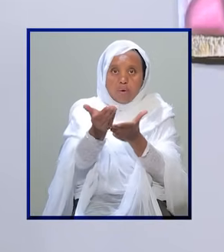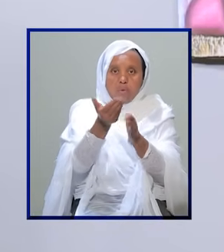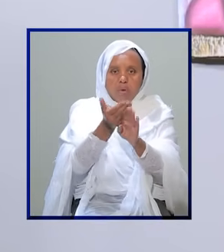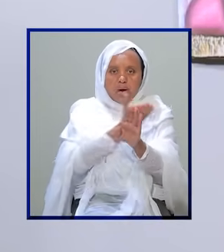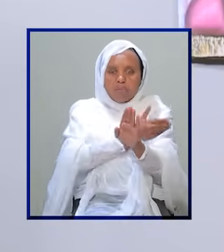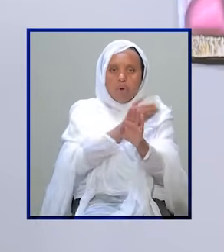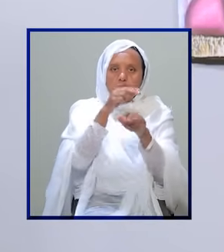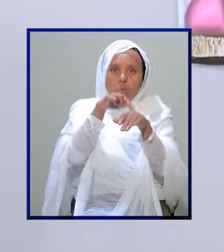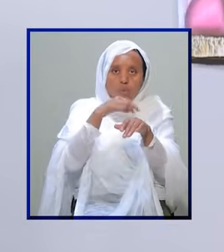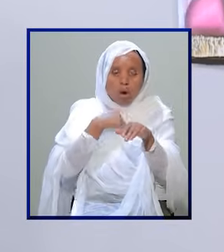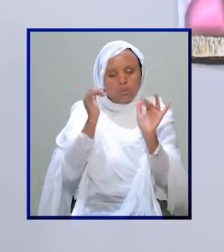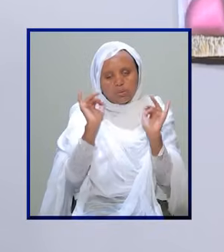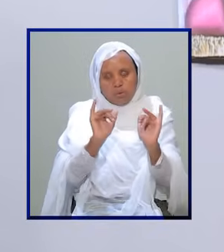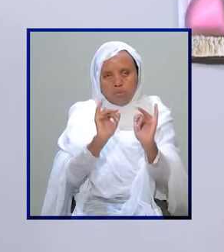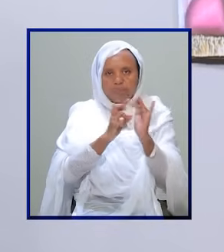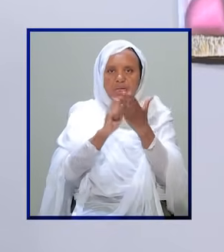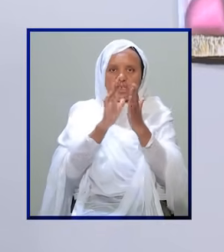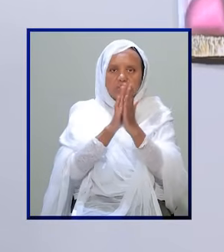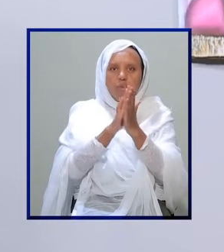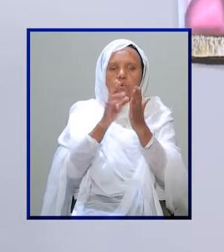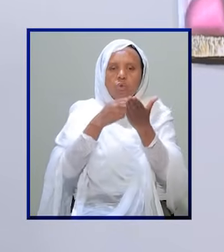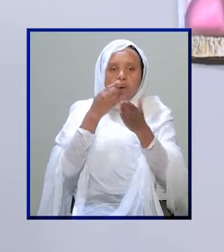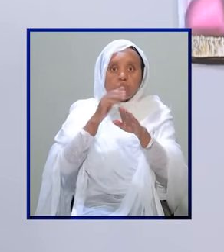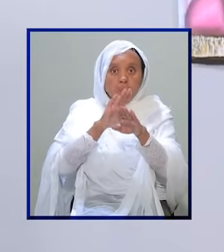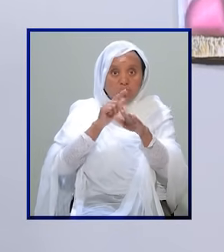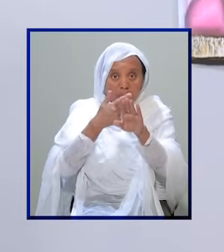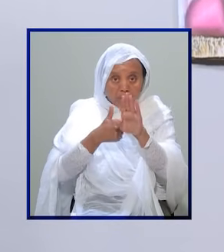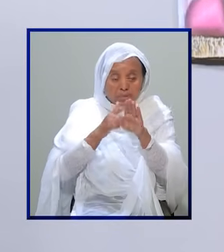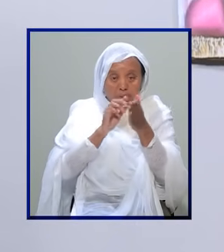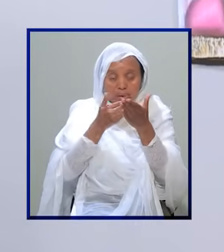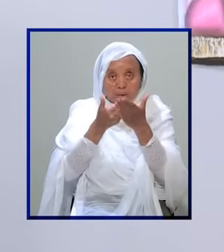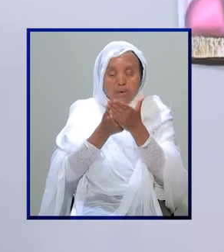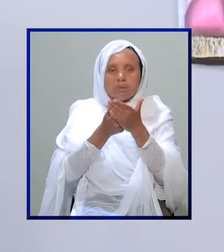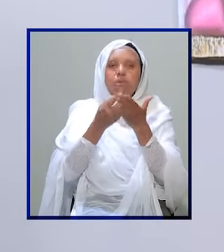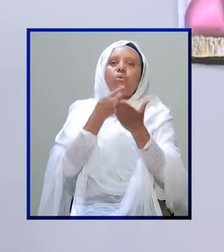ቀድሞ እዛ ይቆሙም ካሉ እዛ ሆነው አስቀድሰው ቁርባኑ ሲደርስ ይቆርባሉ። ስለዚህ